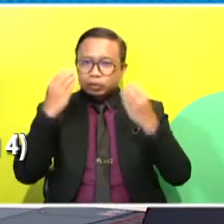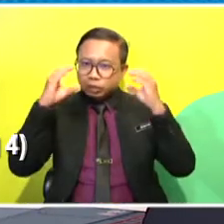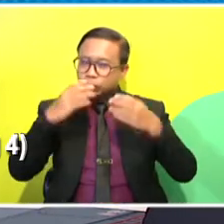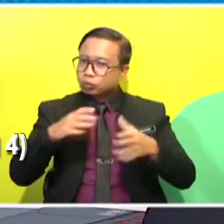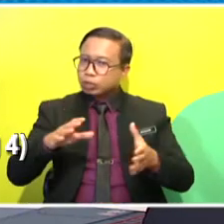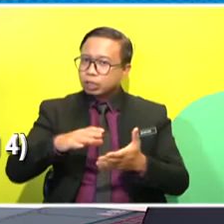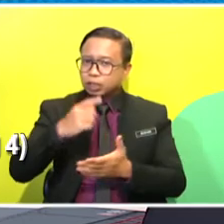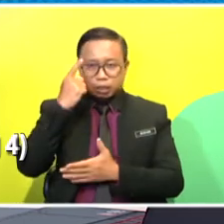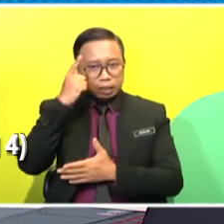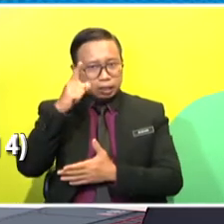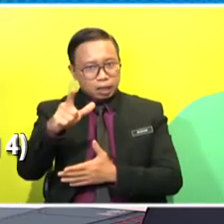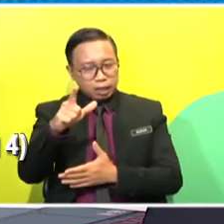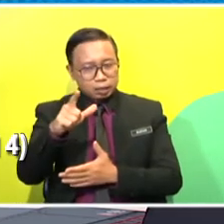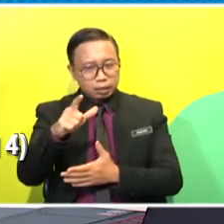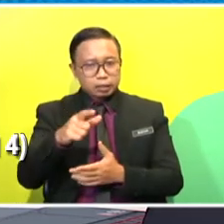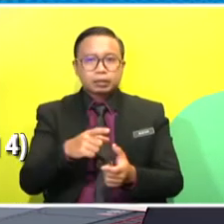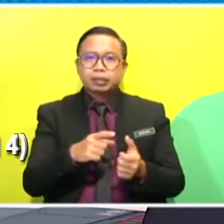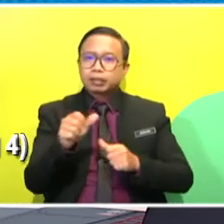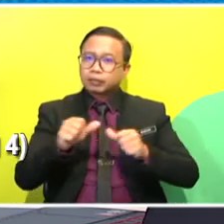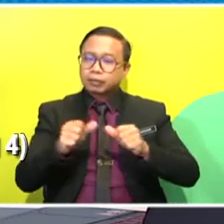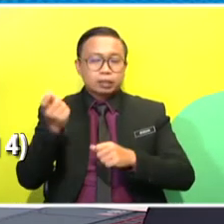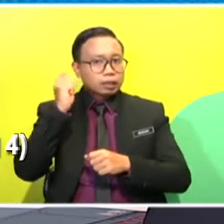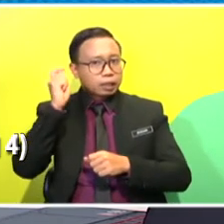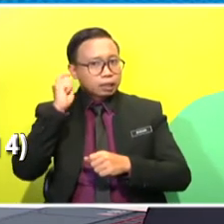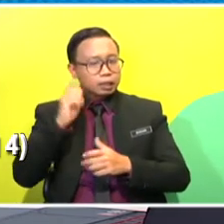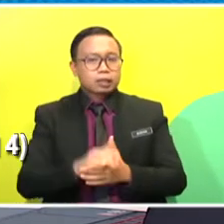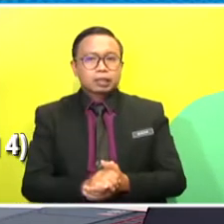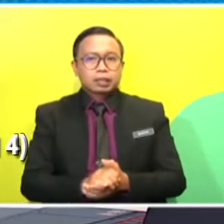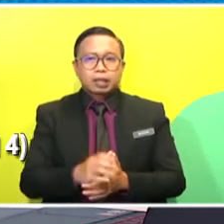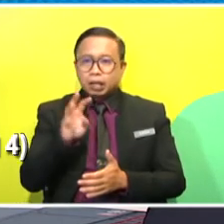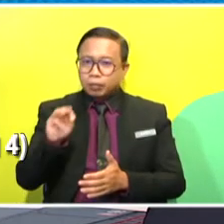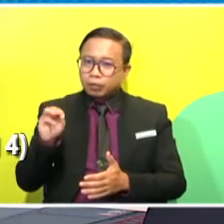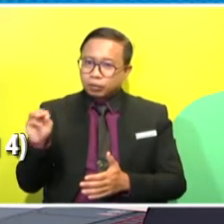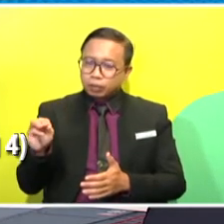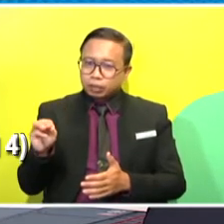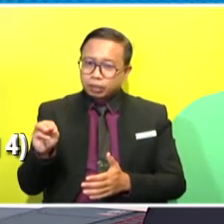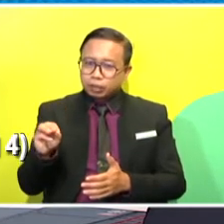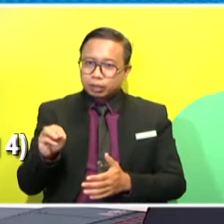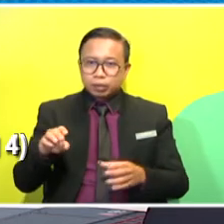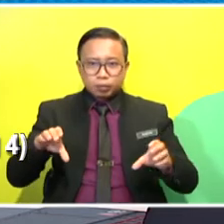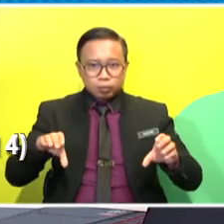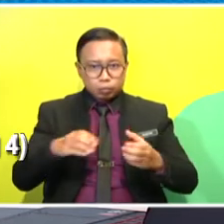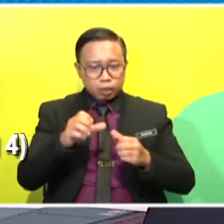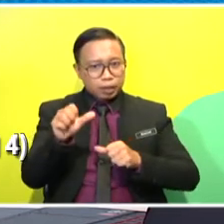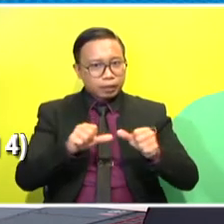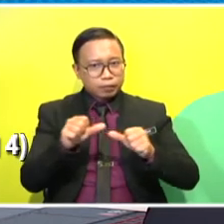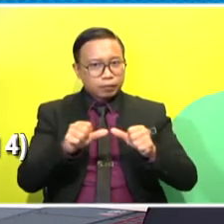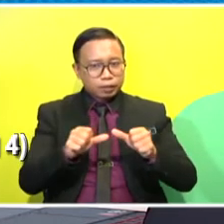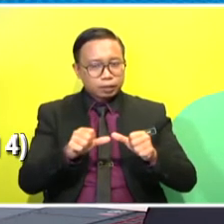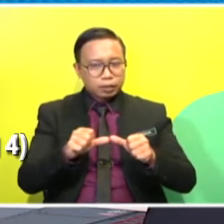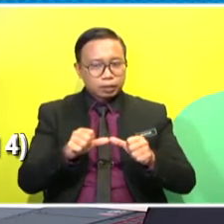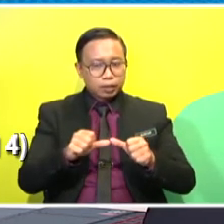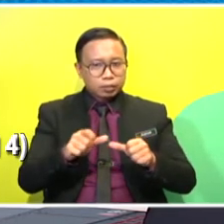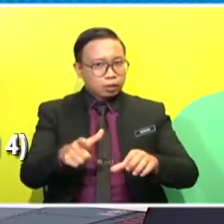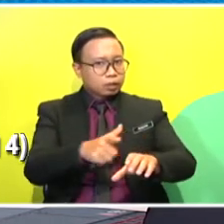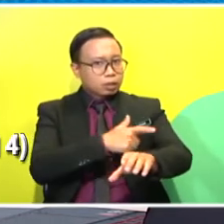aktiviti pertama, kedua dan yang terakhir, kita dapati murid Nisa melakukan aktiviti sepanjang tu dengan baik